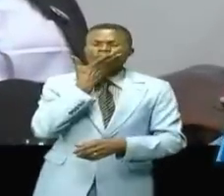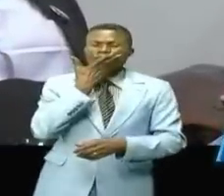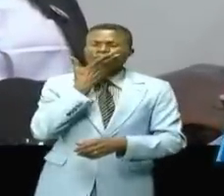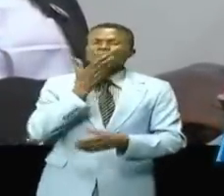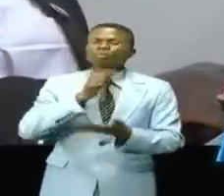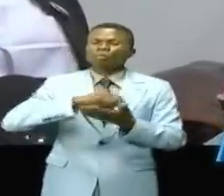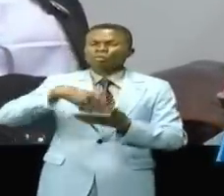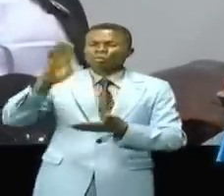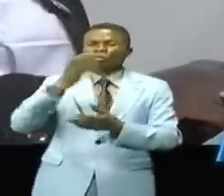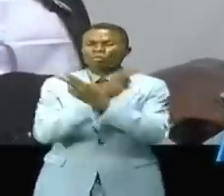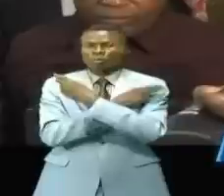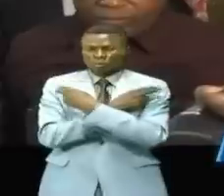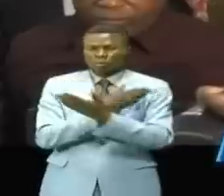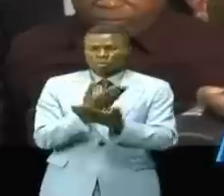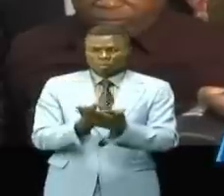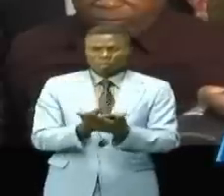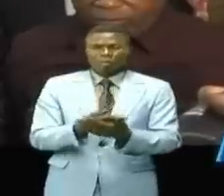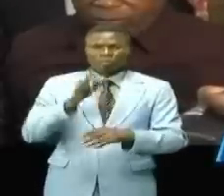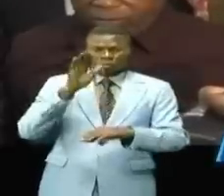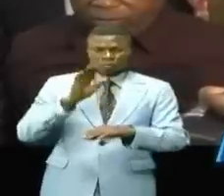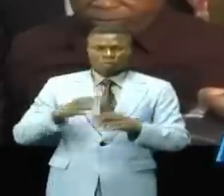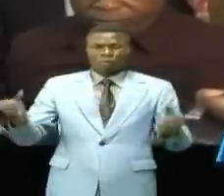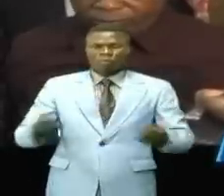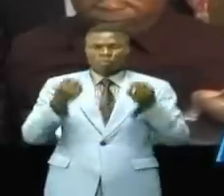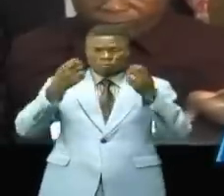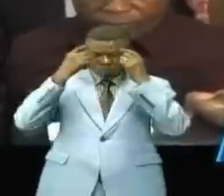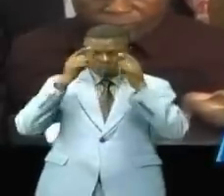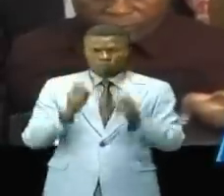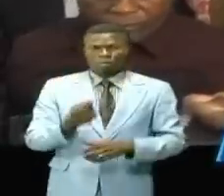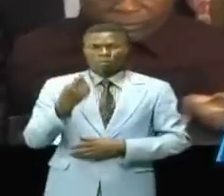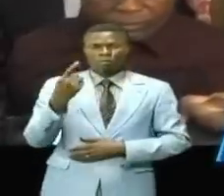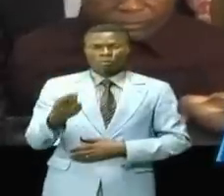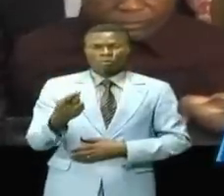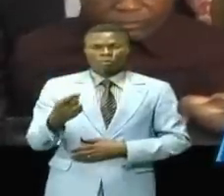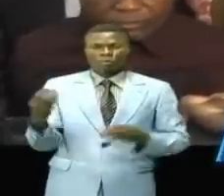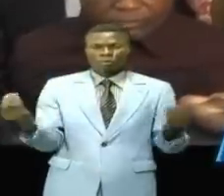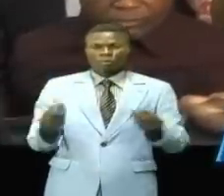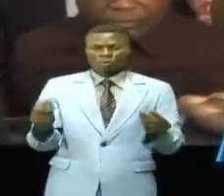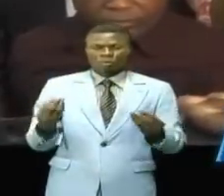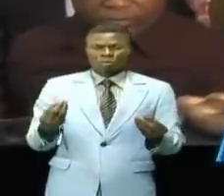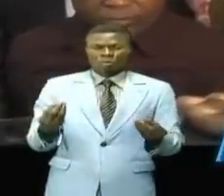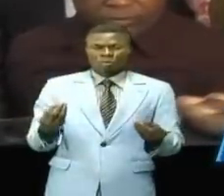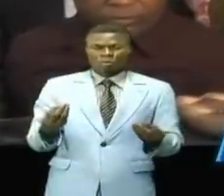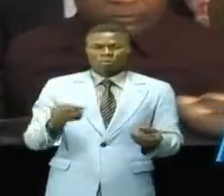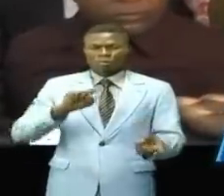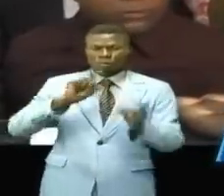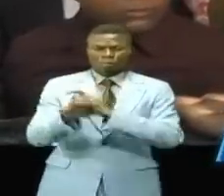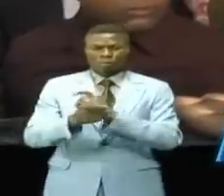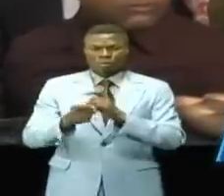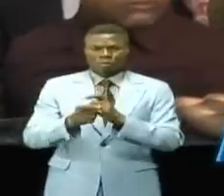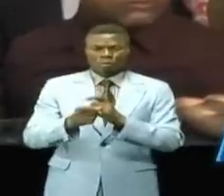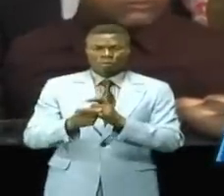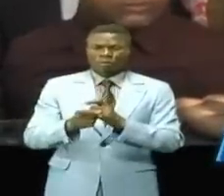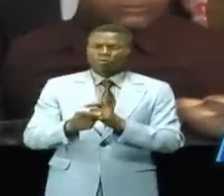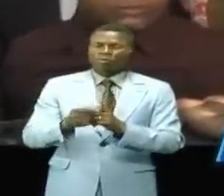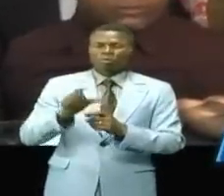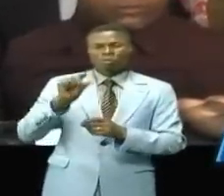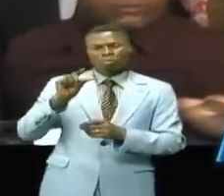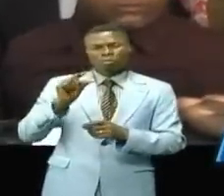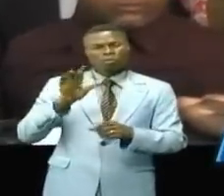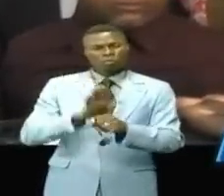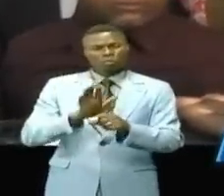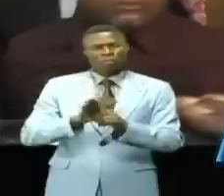des USA. Nous sommes aboutis à un consensus pour, n'est-ce pas, améliorer d'un tant soit peu